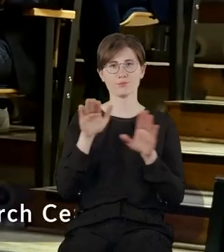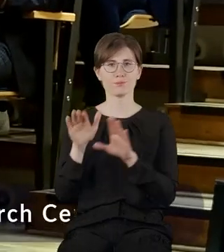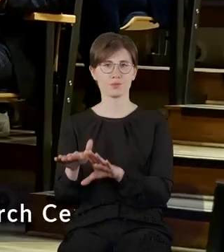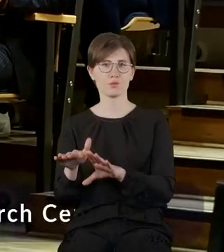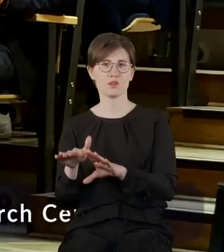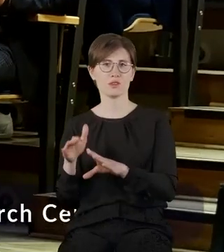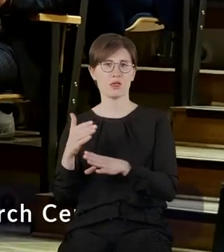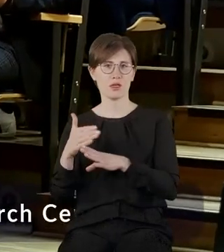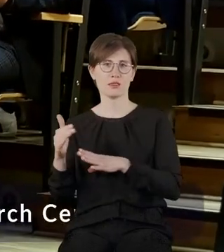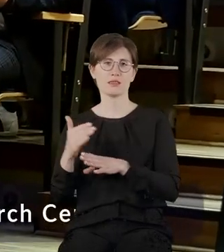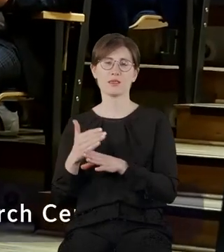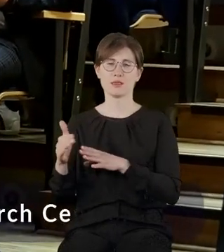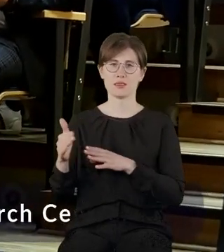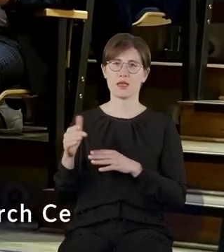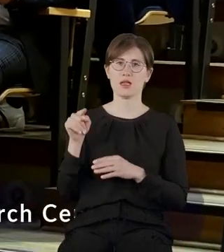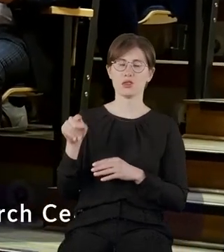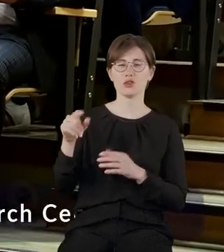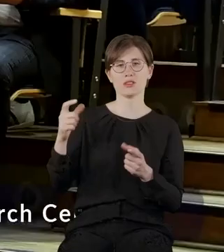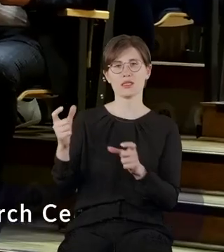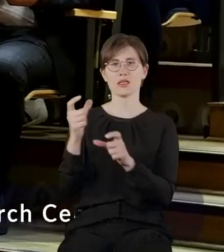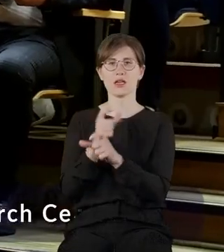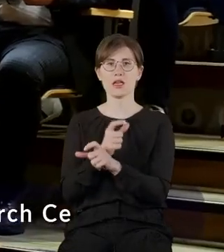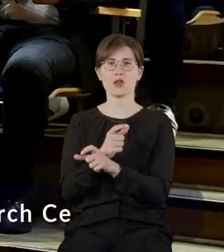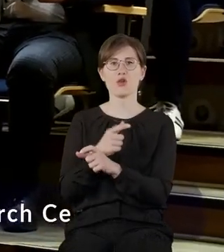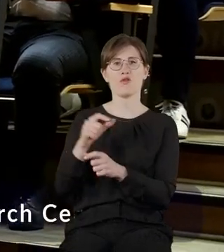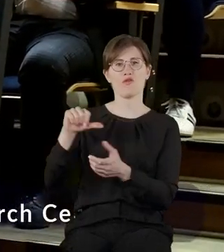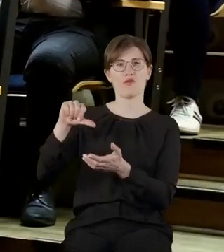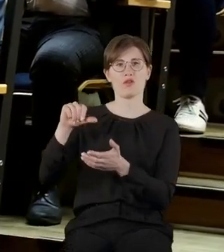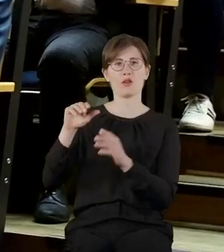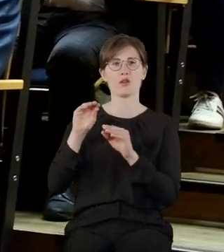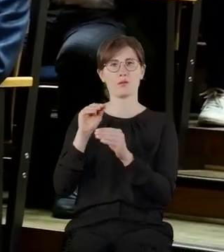ramach Krajowego Naukowego Ośrodka Wiodącego.